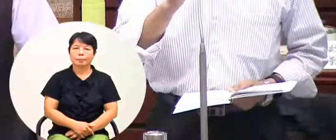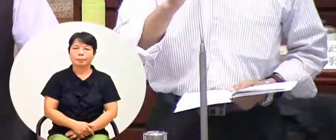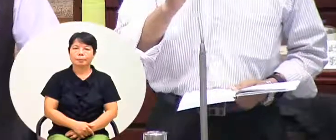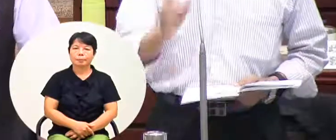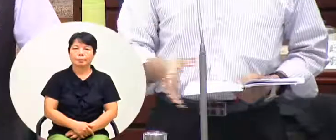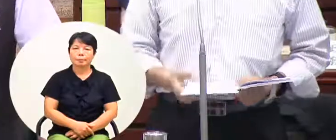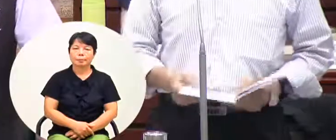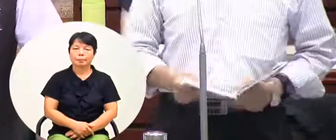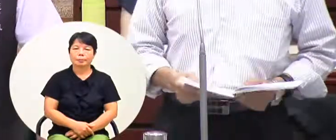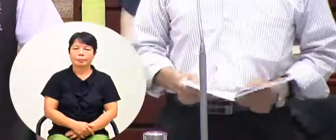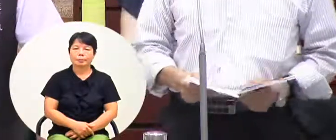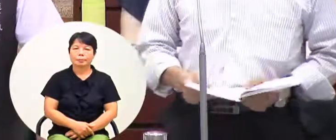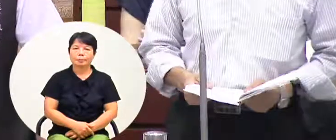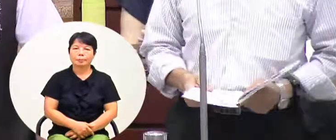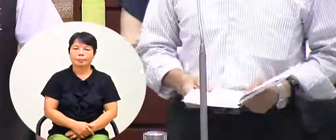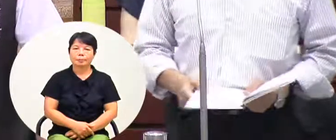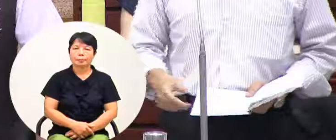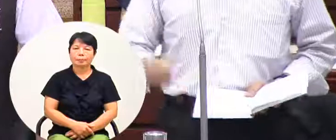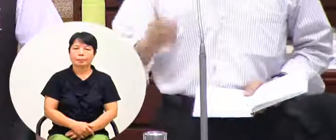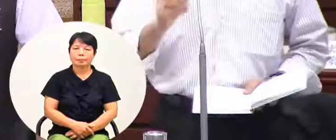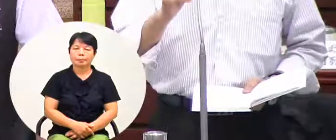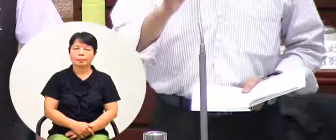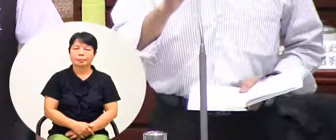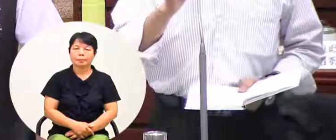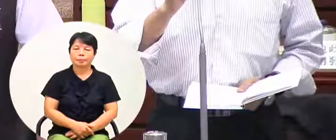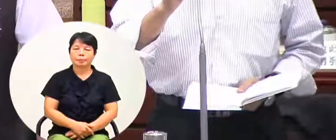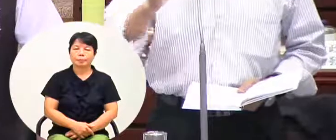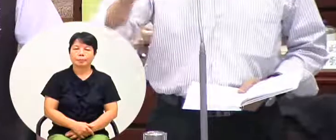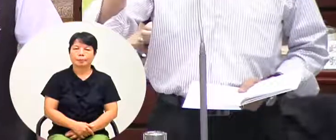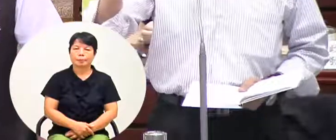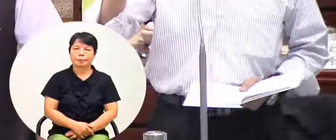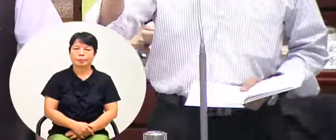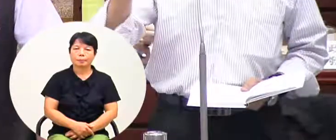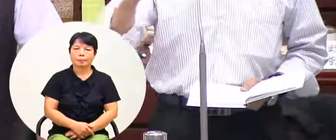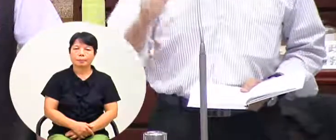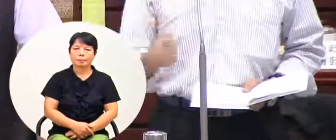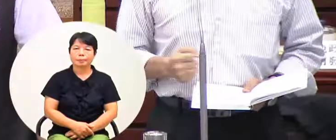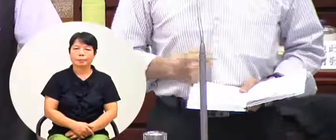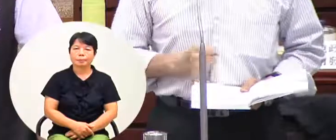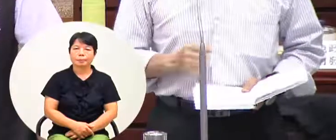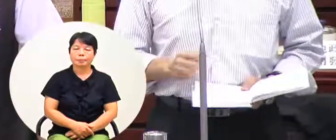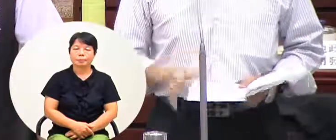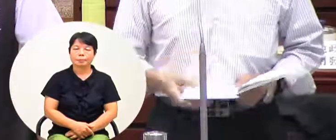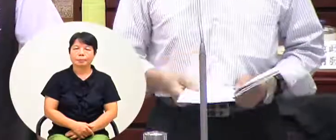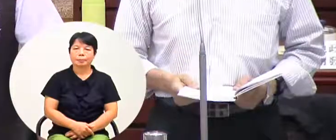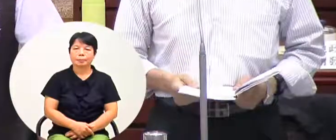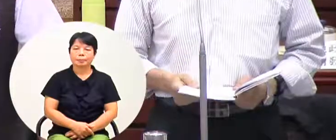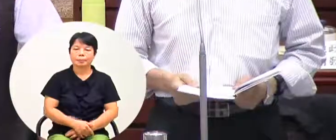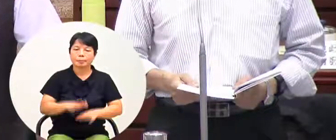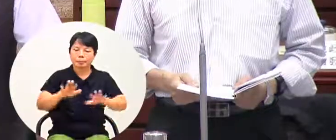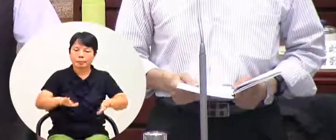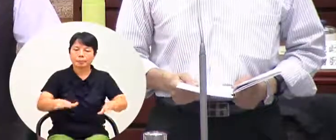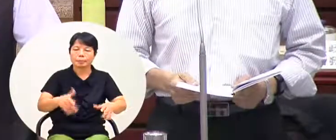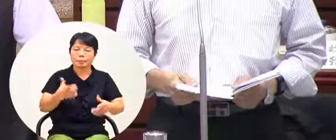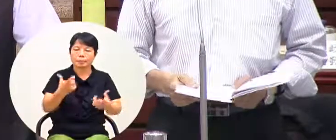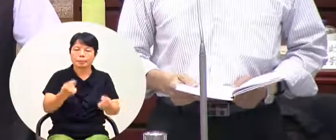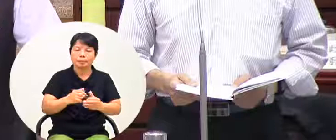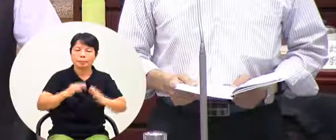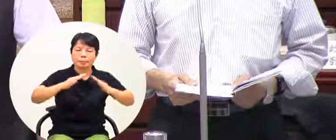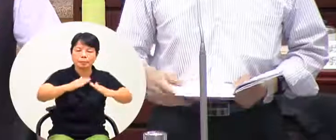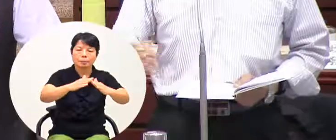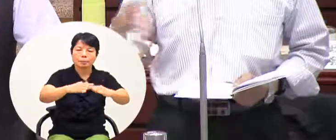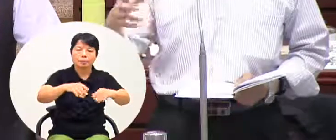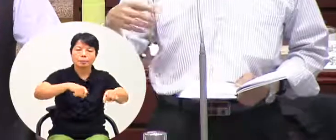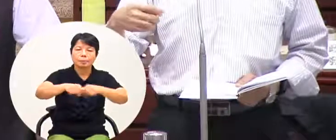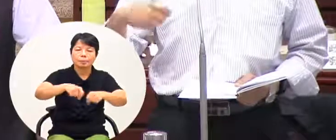另外，我再想请教一下，我们这个大这个我们物价部东的这个区块的这一段进展，怎么样？这一段进展，目前。还是在都市计划的一个规划的阶段